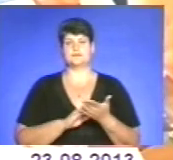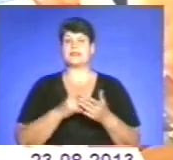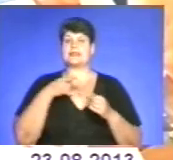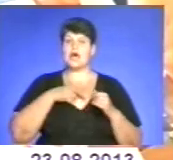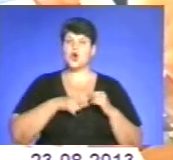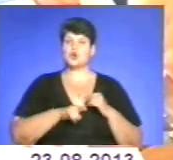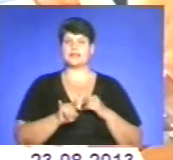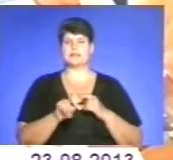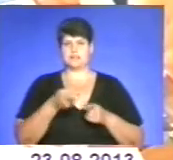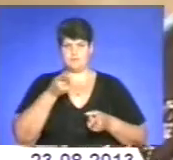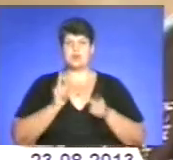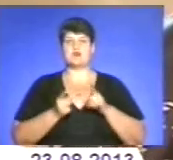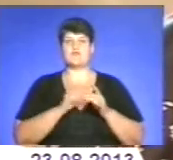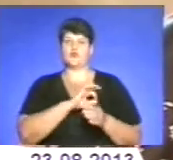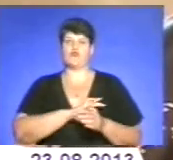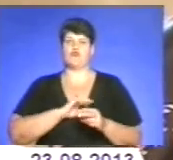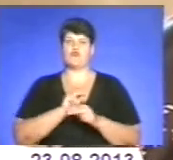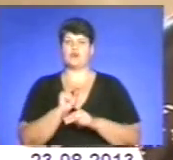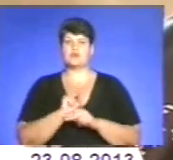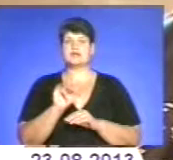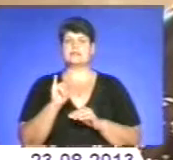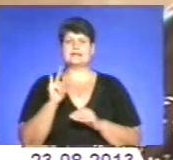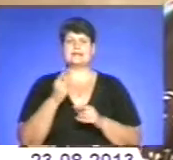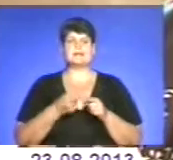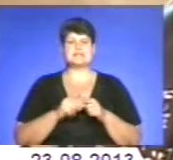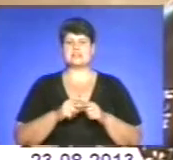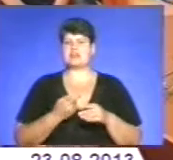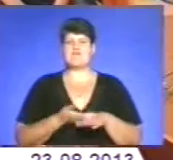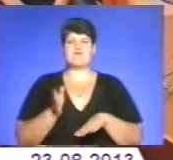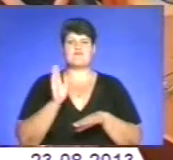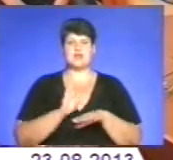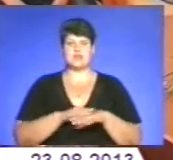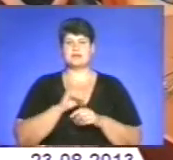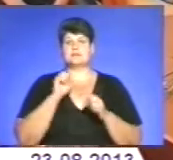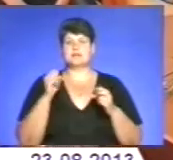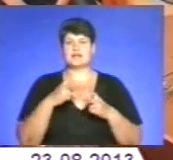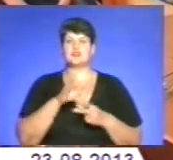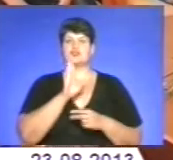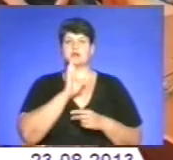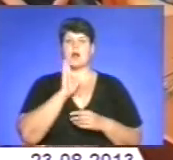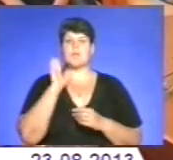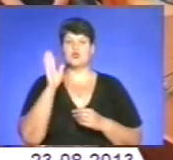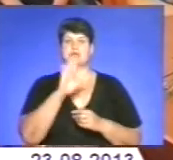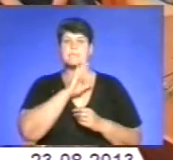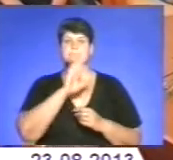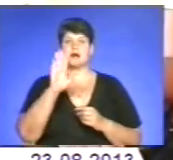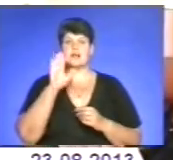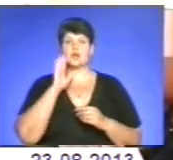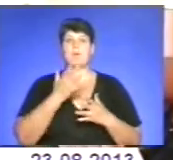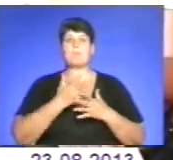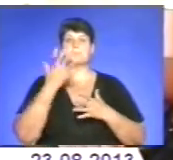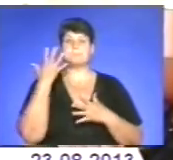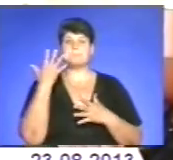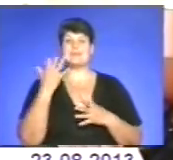Народити і по-справжньому виховати дитину – це найважча у світі професія жінки. А бути матір'ю 5 і більше дітей